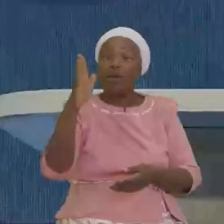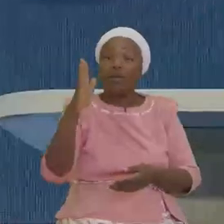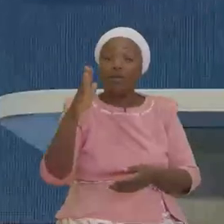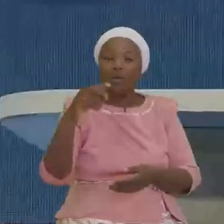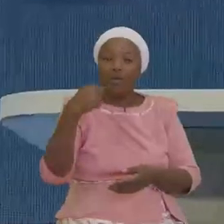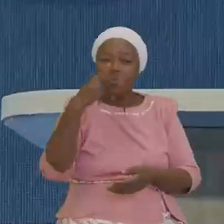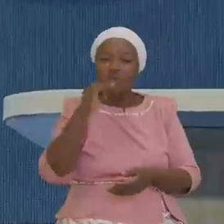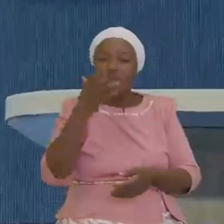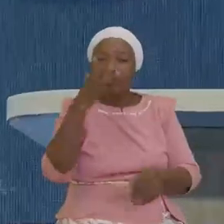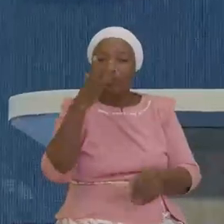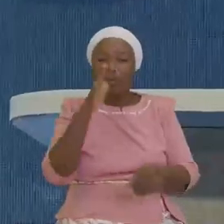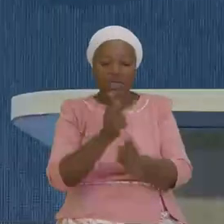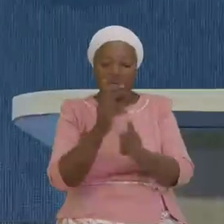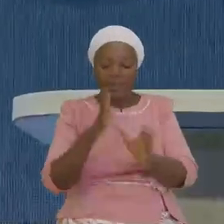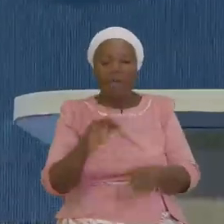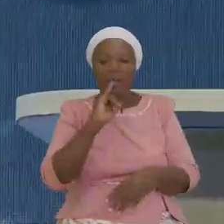Parce que